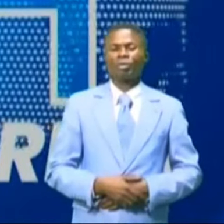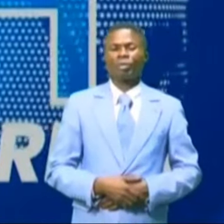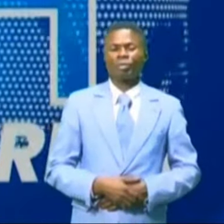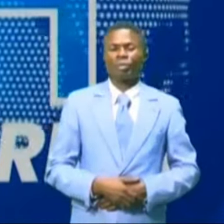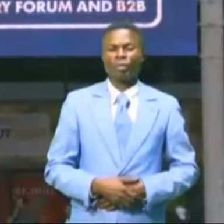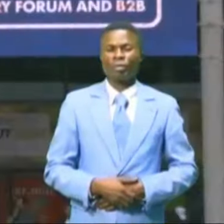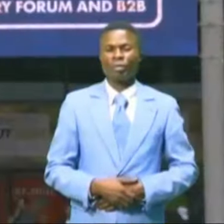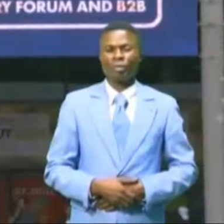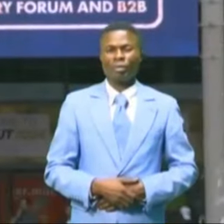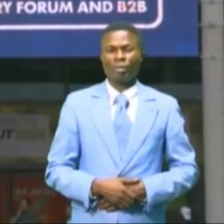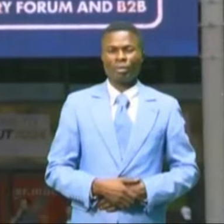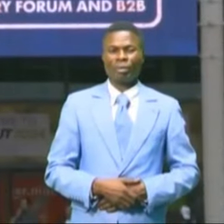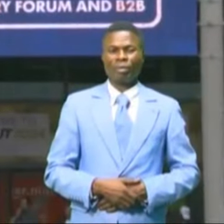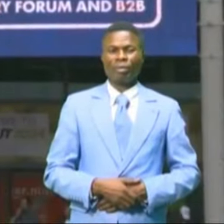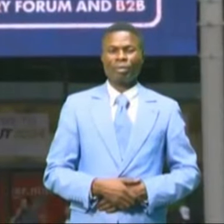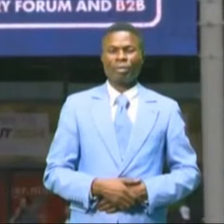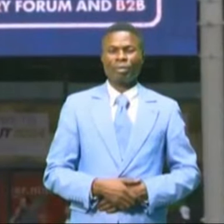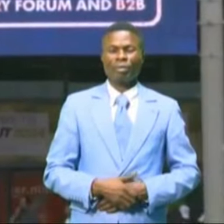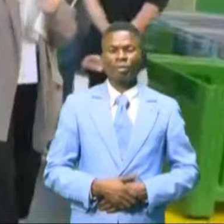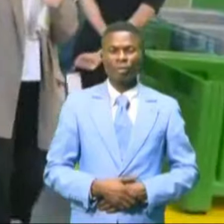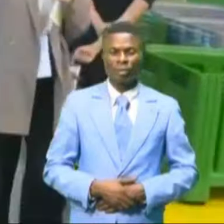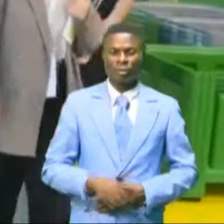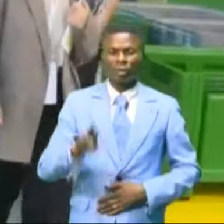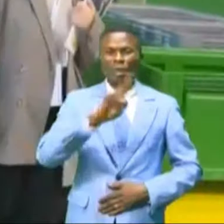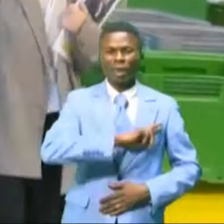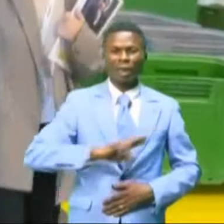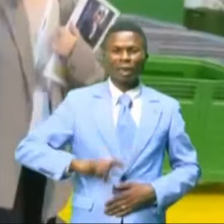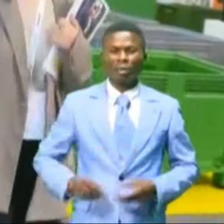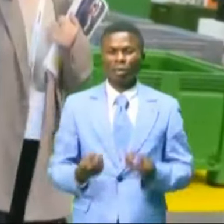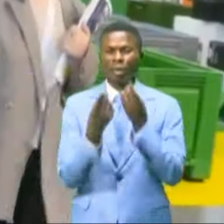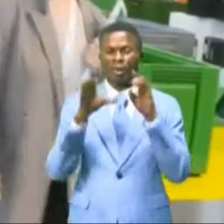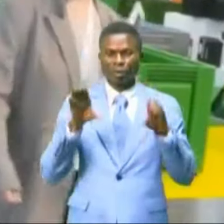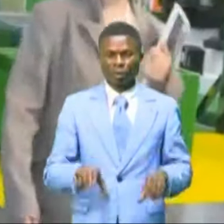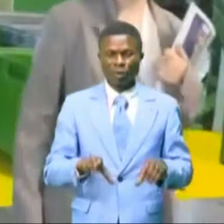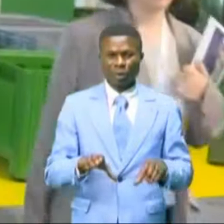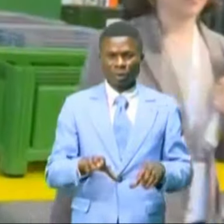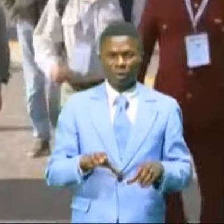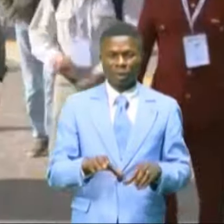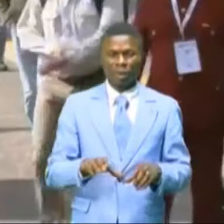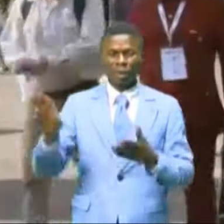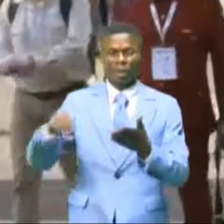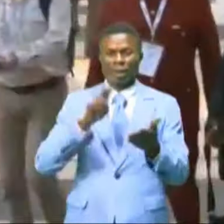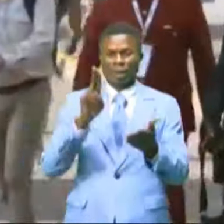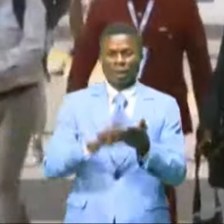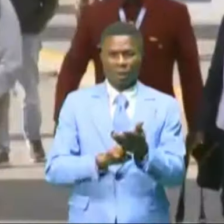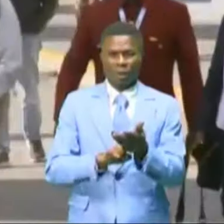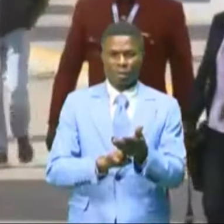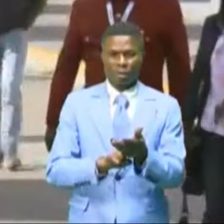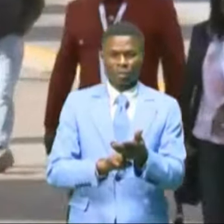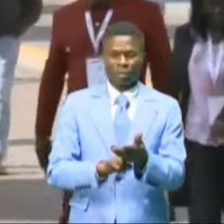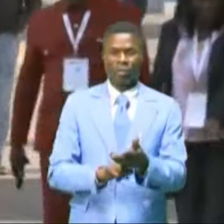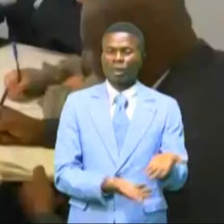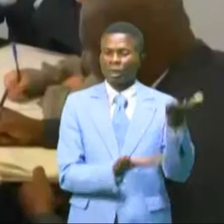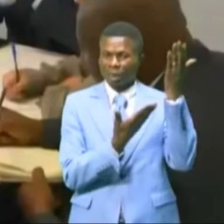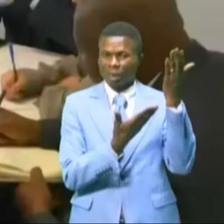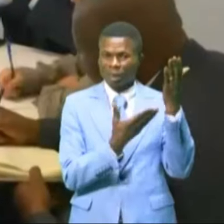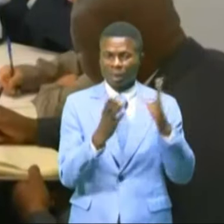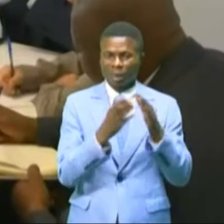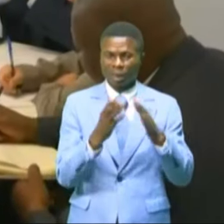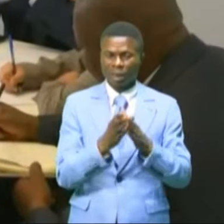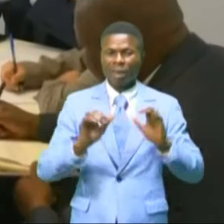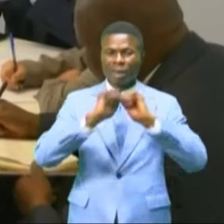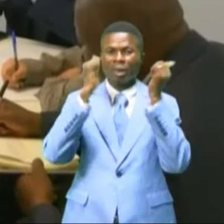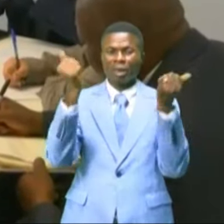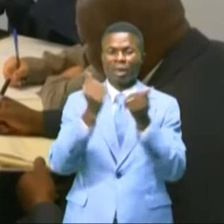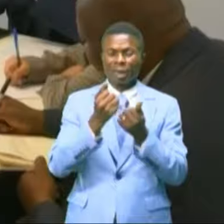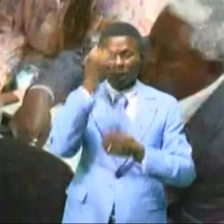Regardez. La République démocratique du Congo vient de sceller des partenariats stratégiques avec des firmes